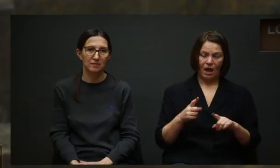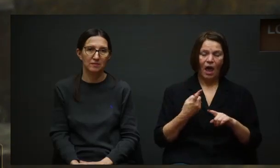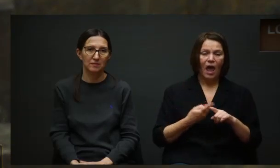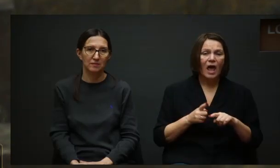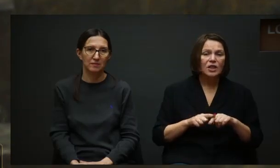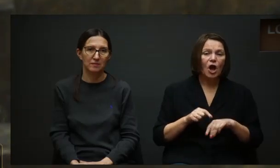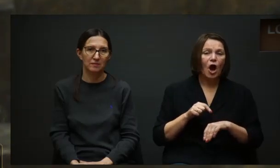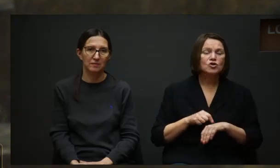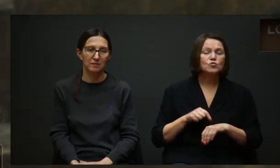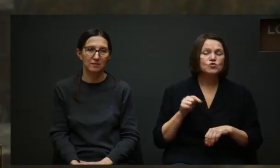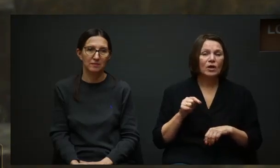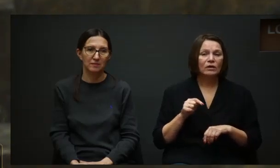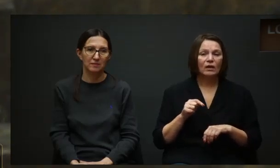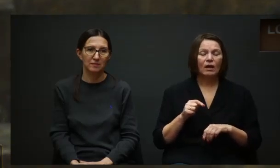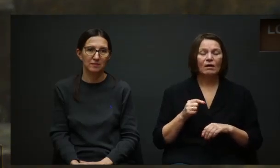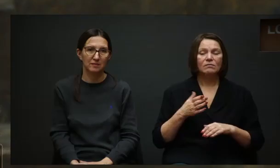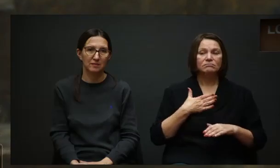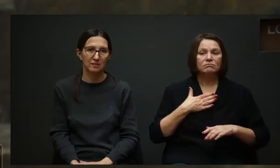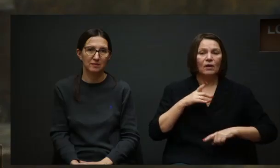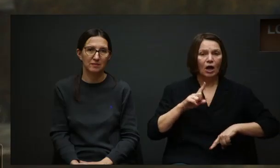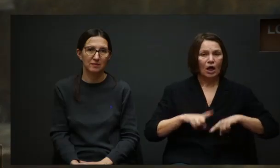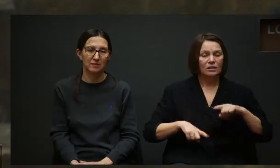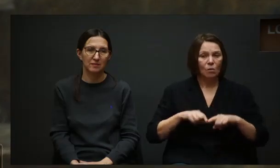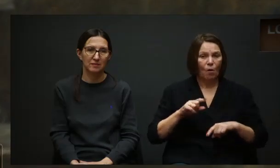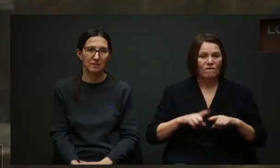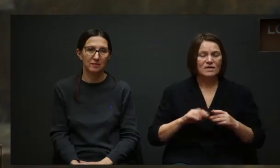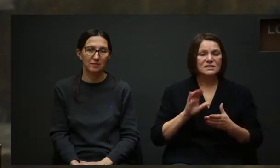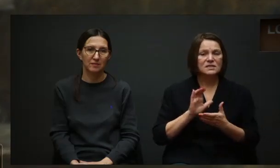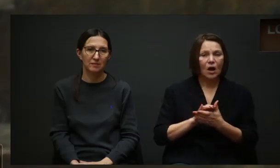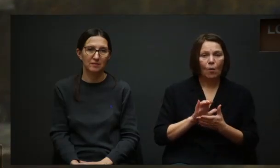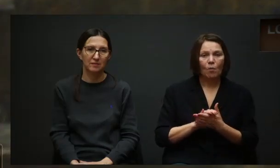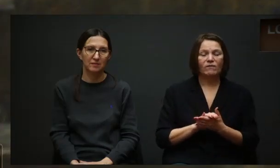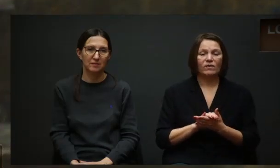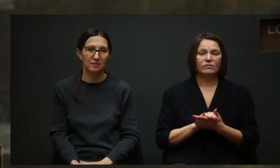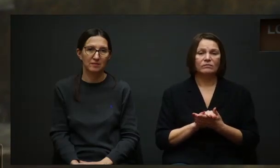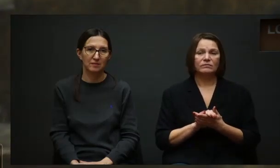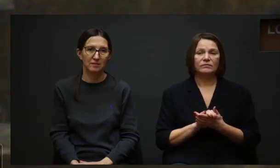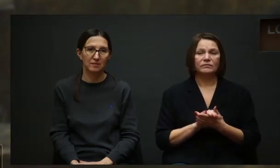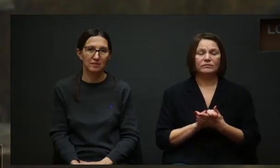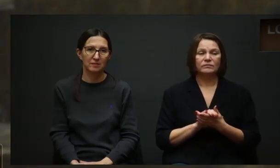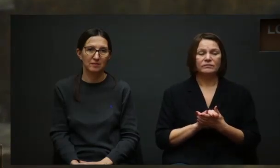ощущение родного, знакомого,